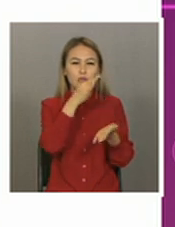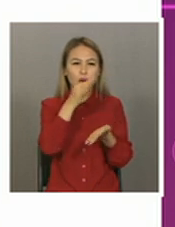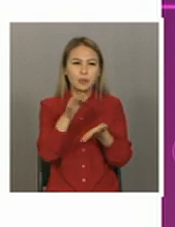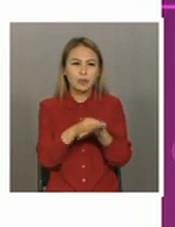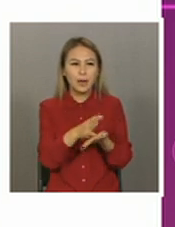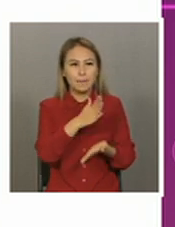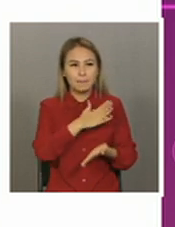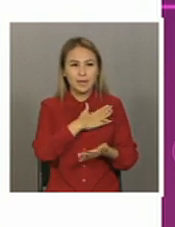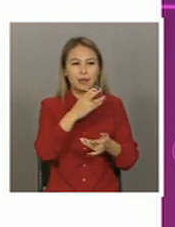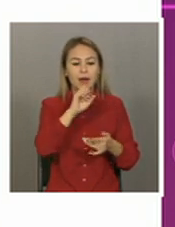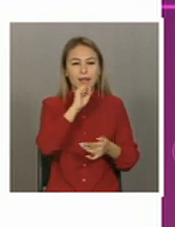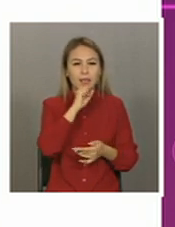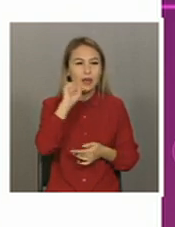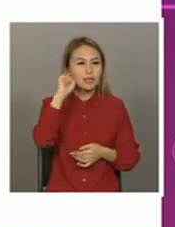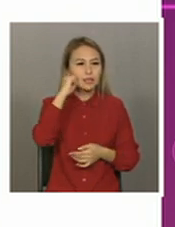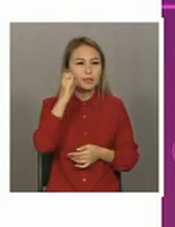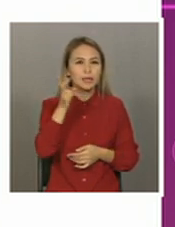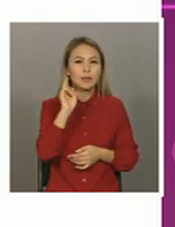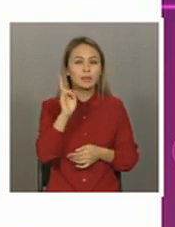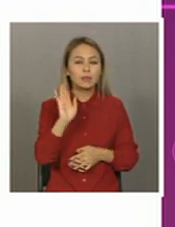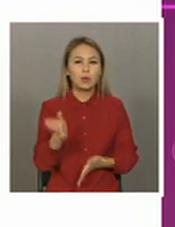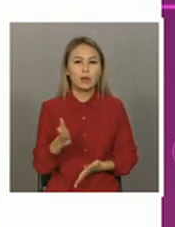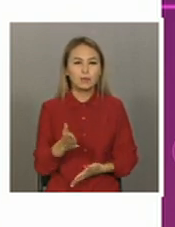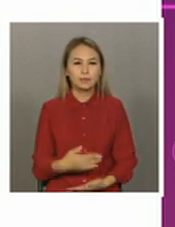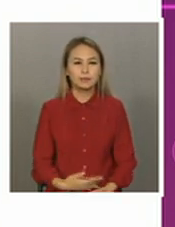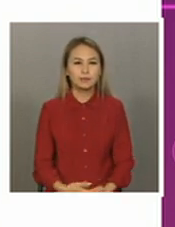Мен атам мен әжеме кім болам?